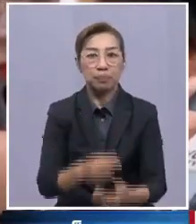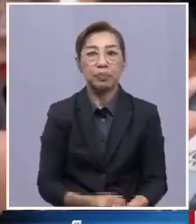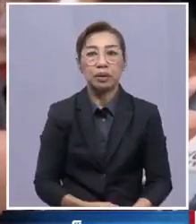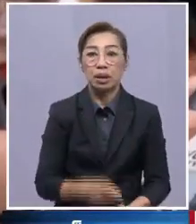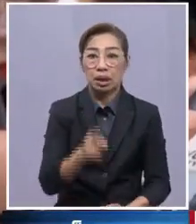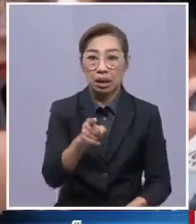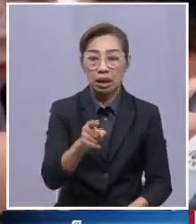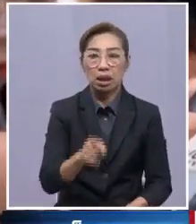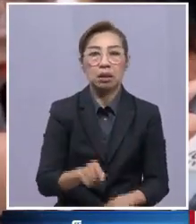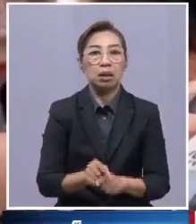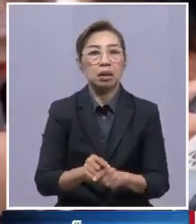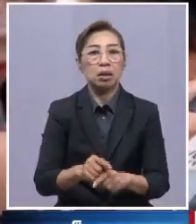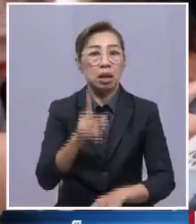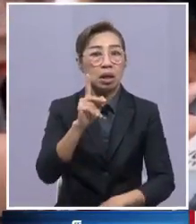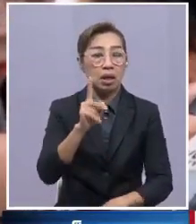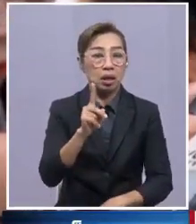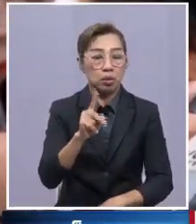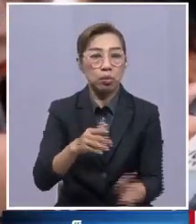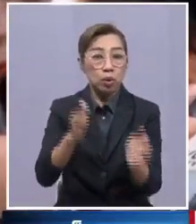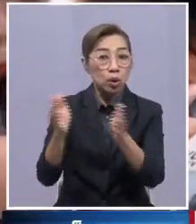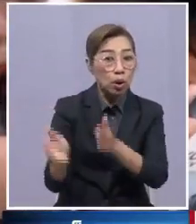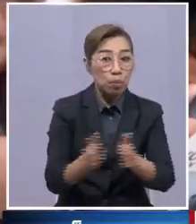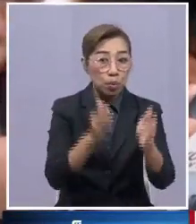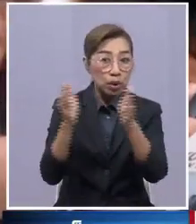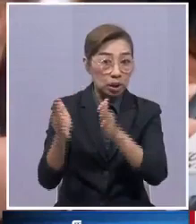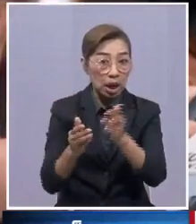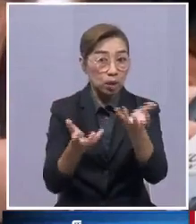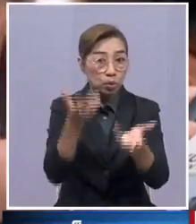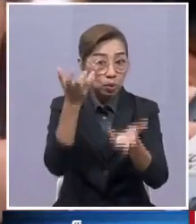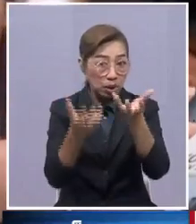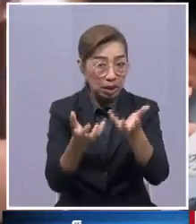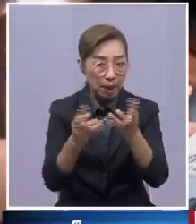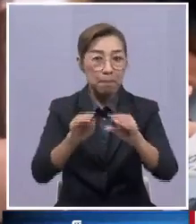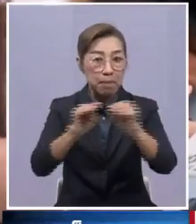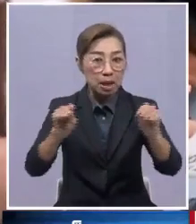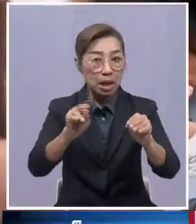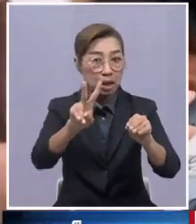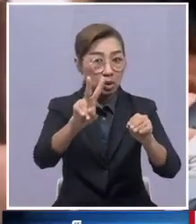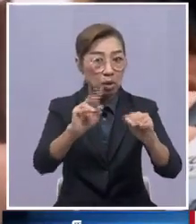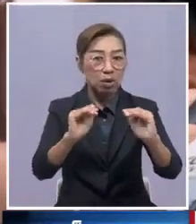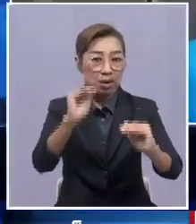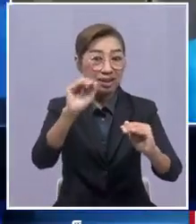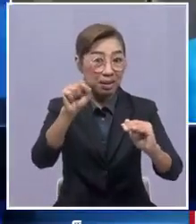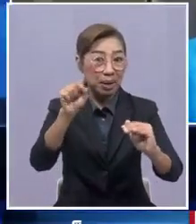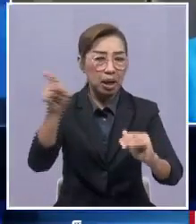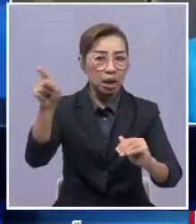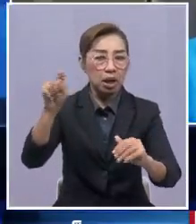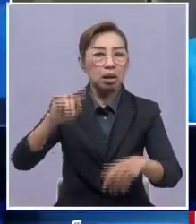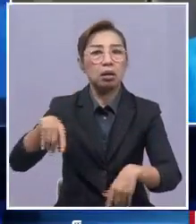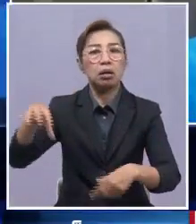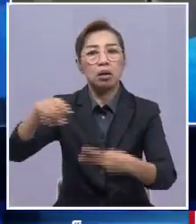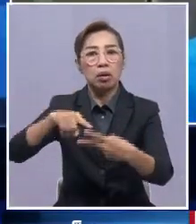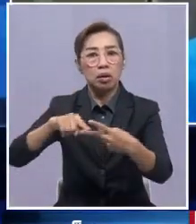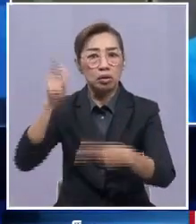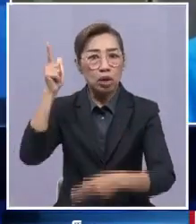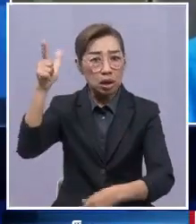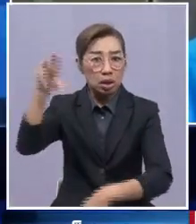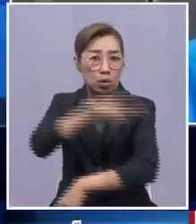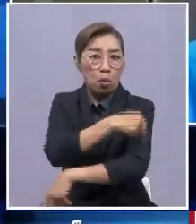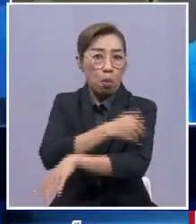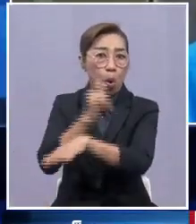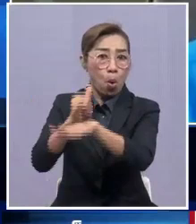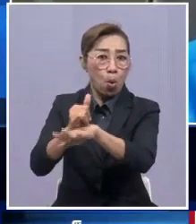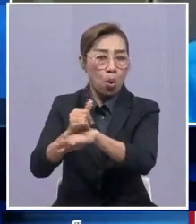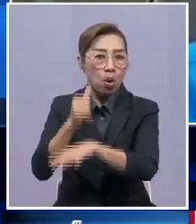ยุติธรรม 2มาตรฐานกับกรณีของทักษิณอยู่ในโรงพยาบาลตำรวจเกือบจะร 20วันแล้วอะอย่างที่ตอบนักข่าว